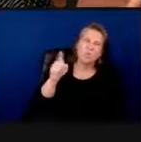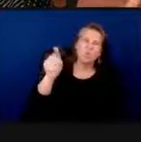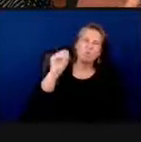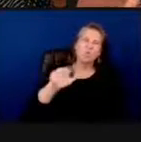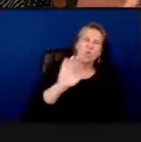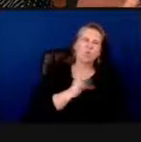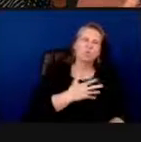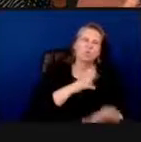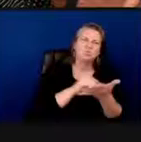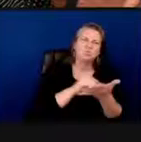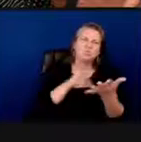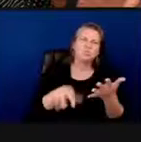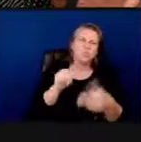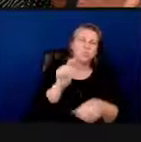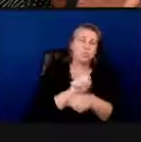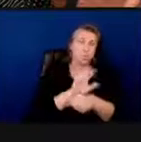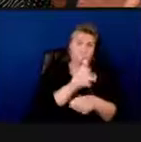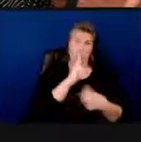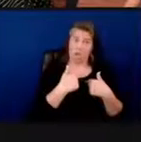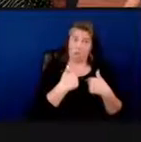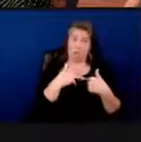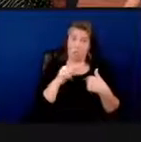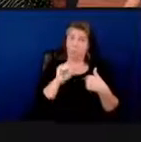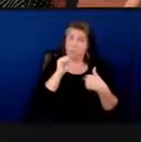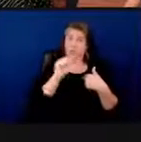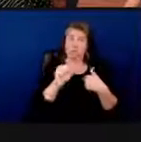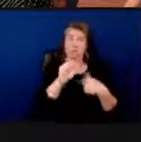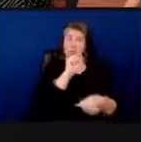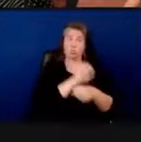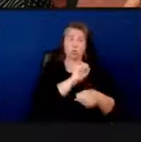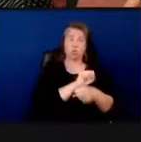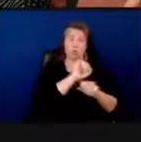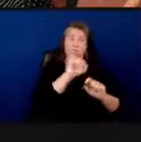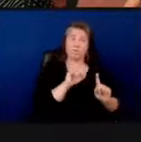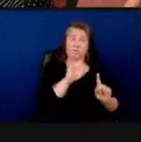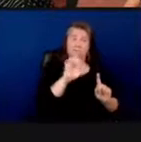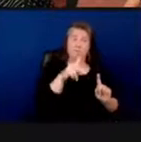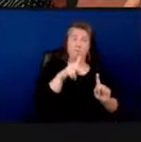على هذه المبادرة الرائعة،